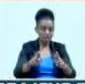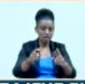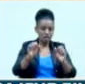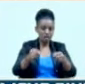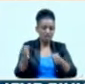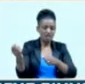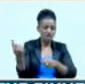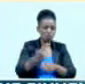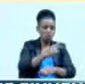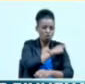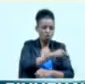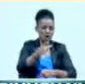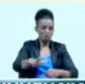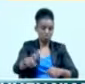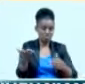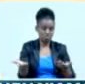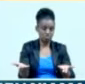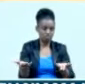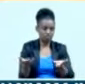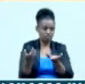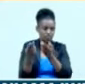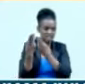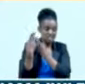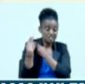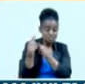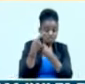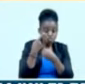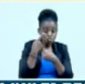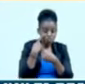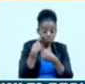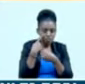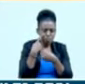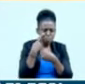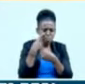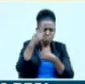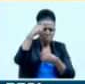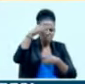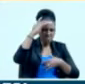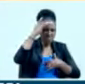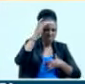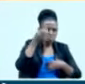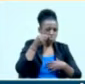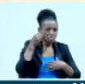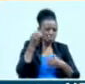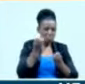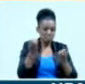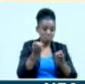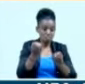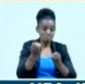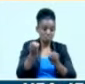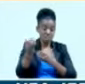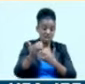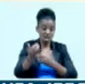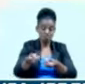bagahita bakuzana kuri ibi bitaro. Uruhare rwanjye nyine mbibona neza kuko bituma nta muntu warwarira mu rugo hegereye